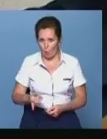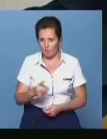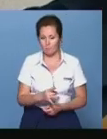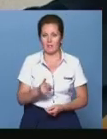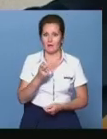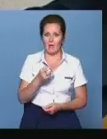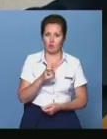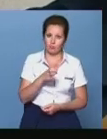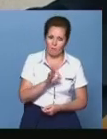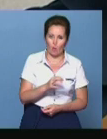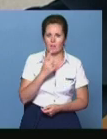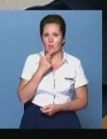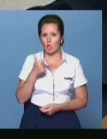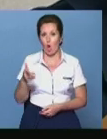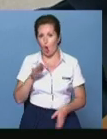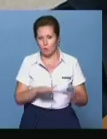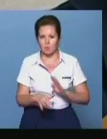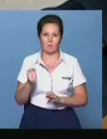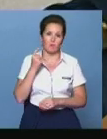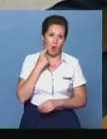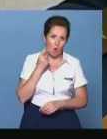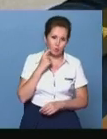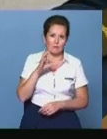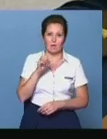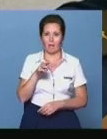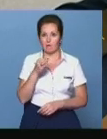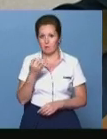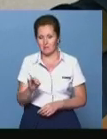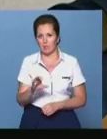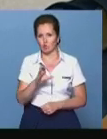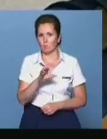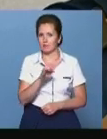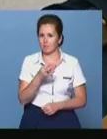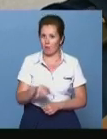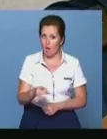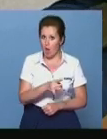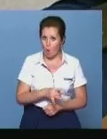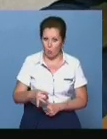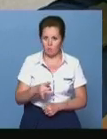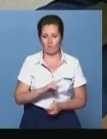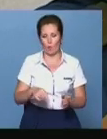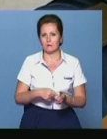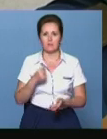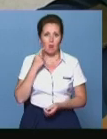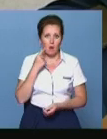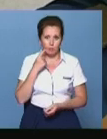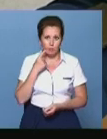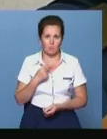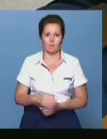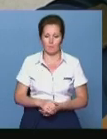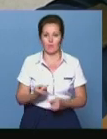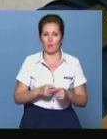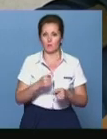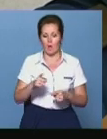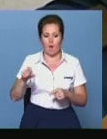Ясовском, Красногорском, Оржинском, Сарапульском, Салтинском, Сиусенский, Люганский, Ярский район, в городе Сарапуле. Что стыдно, Большая